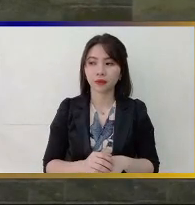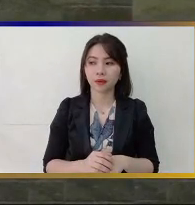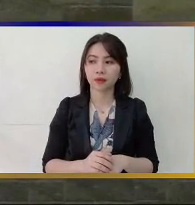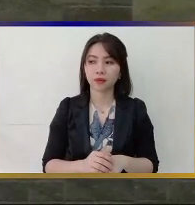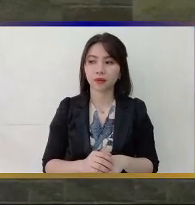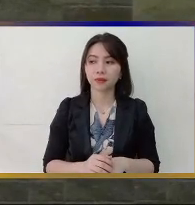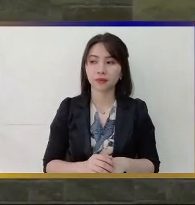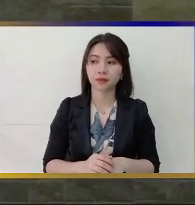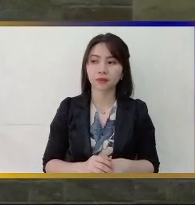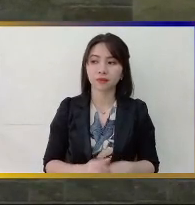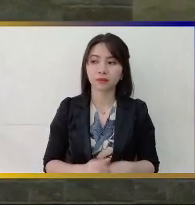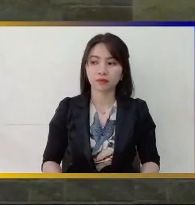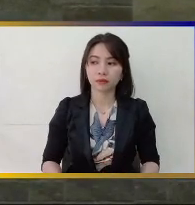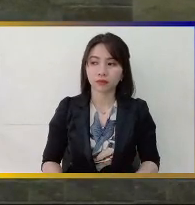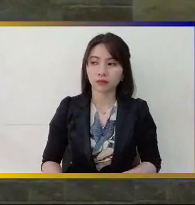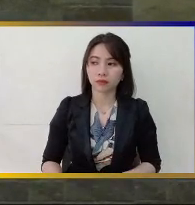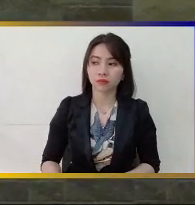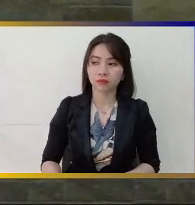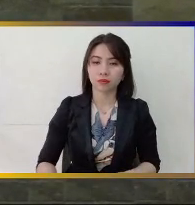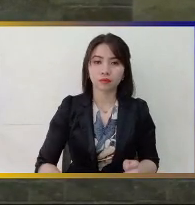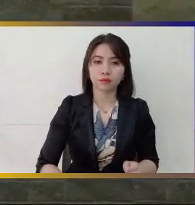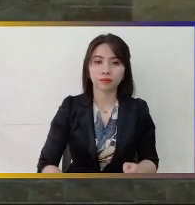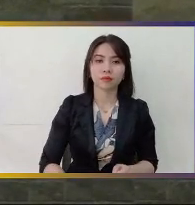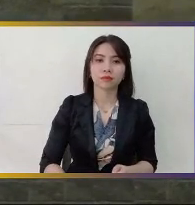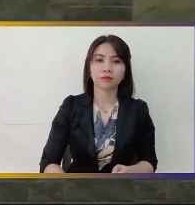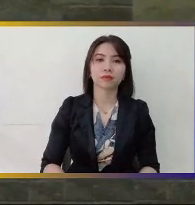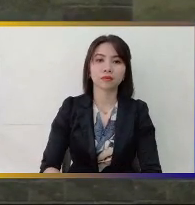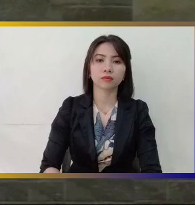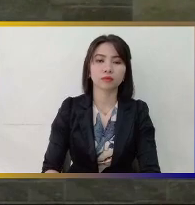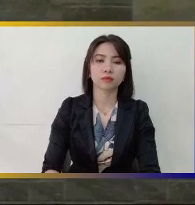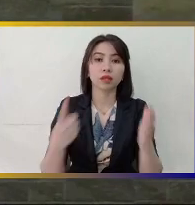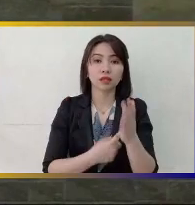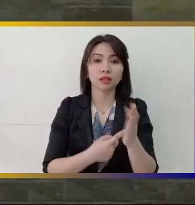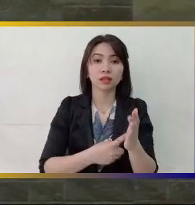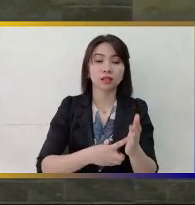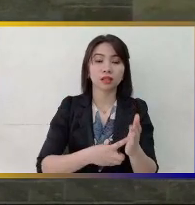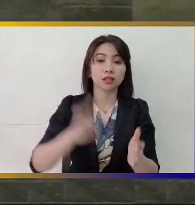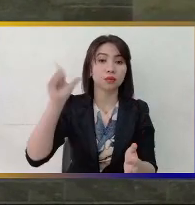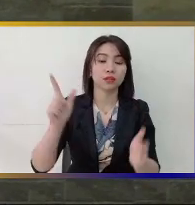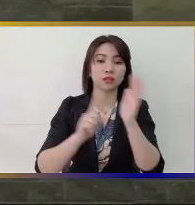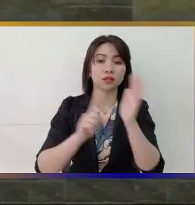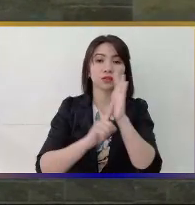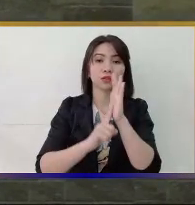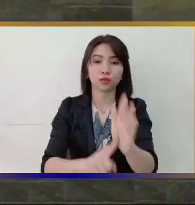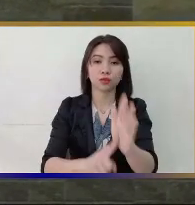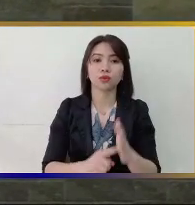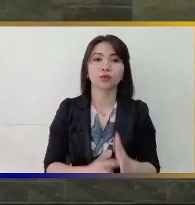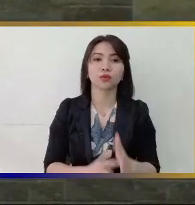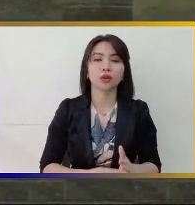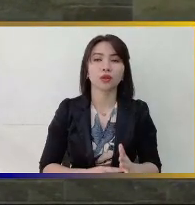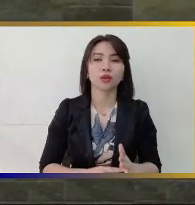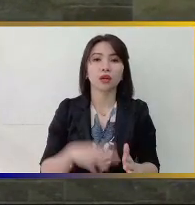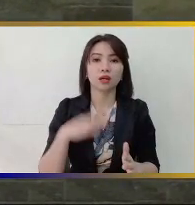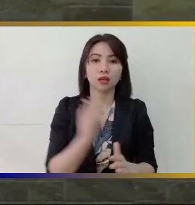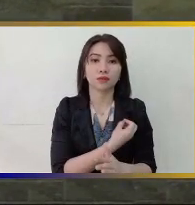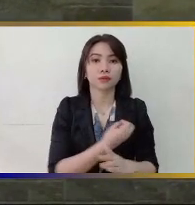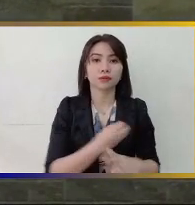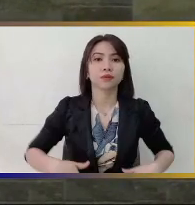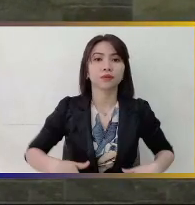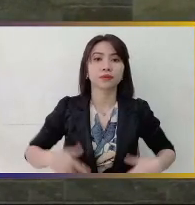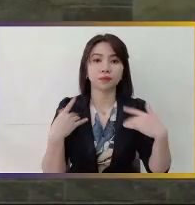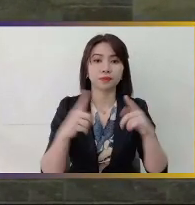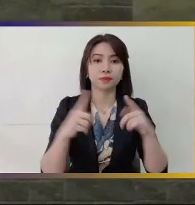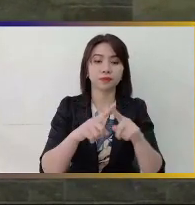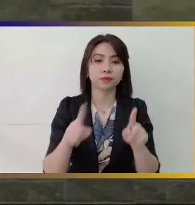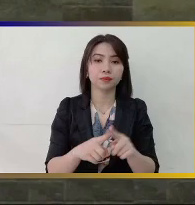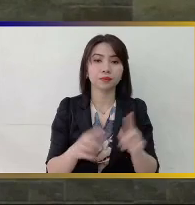Pakinggan mo mabuti. Ito po ay magpapakita ng isang tao. Makikita po natin dito ang kalagayan ng isang Kristiyano na